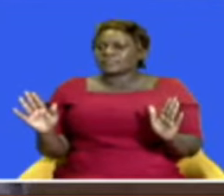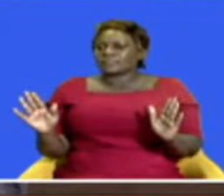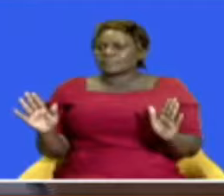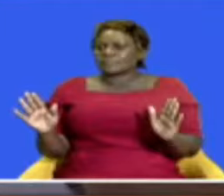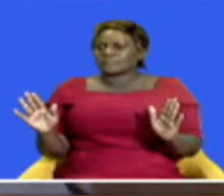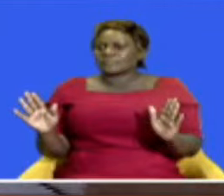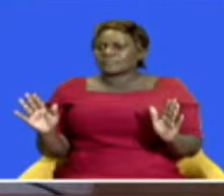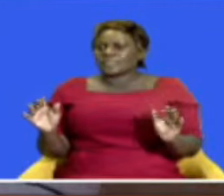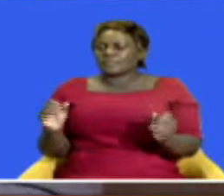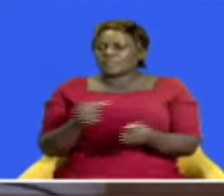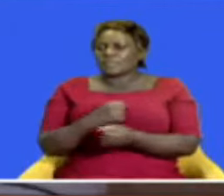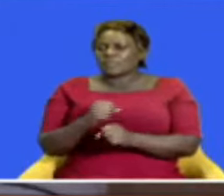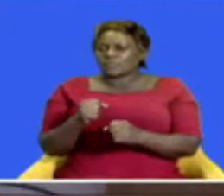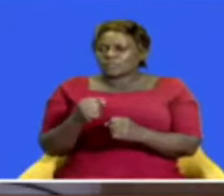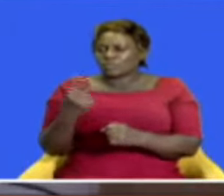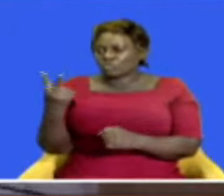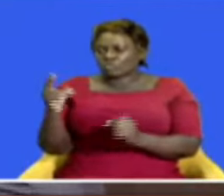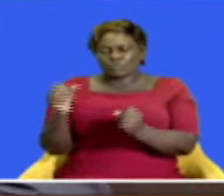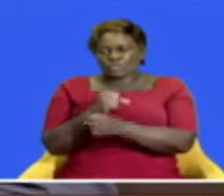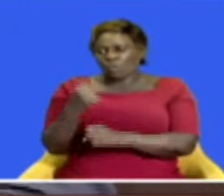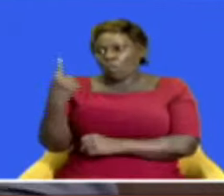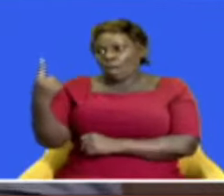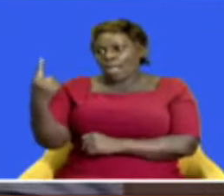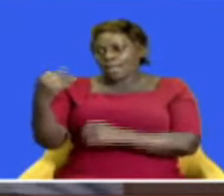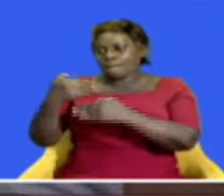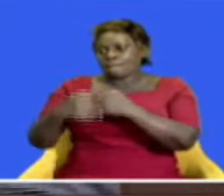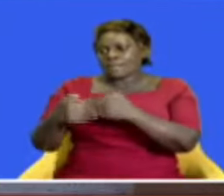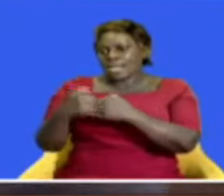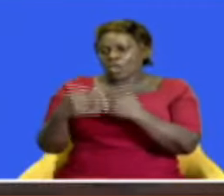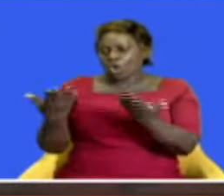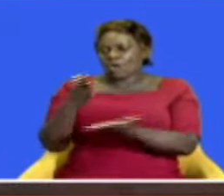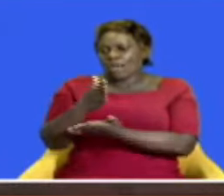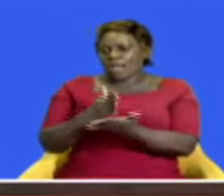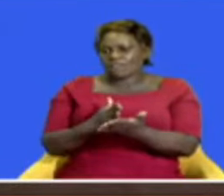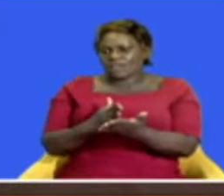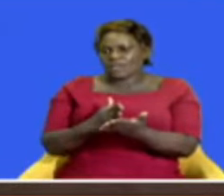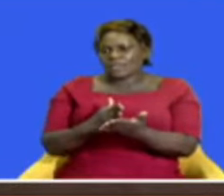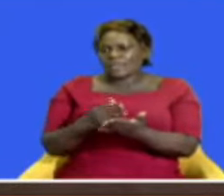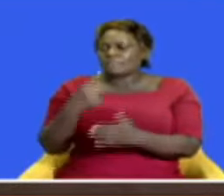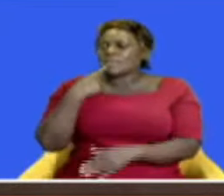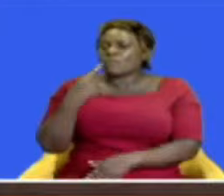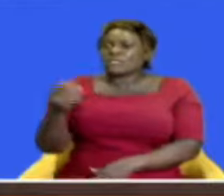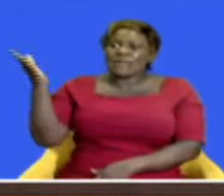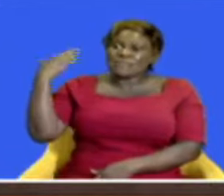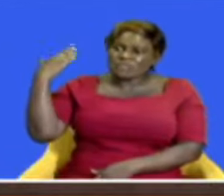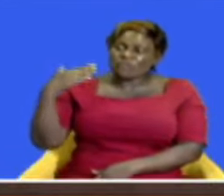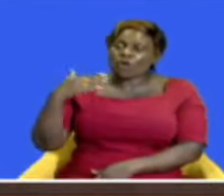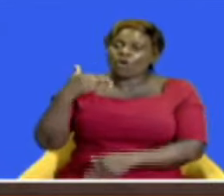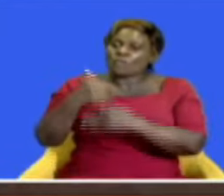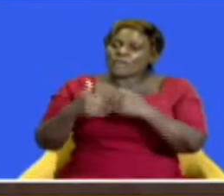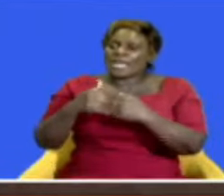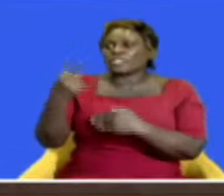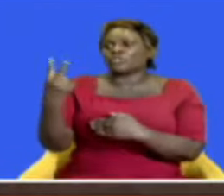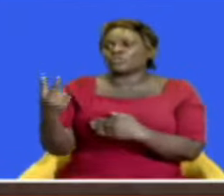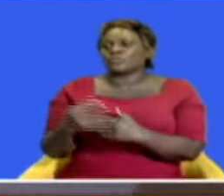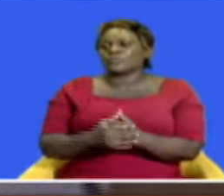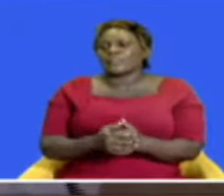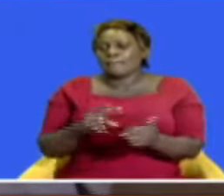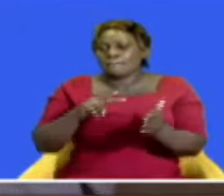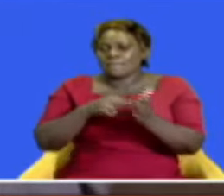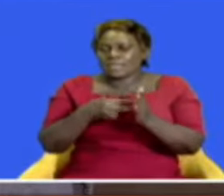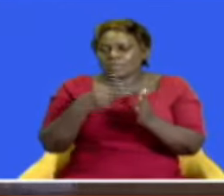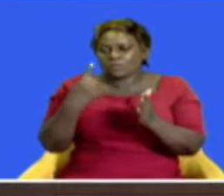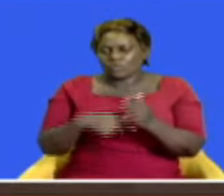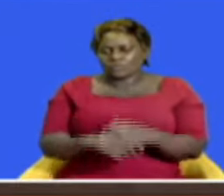kwamba haiwezi kukununulia sasa mikate miwili, itakununulia mkate moja na nusu. Hiyo shilingi 100 ambayo ilikununulia mkate wako, kumaanisha